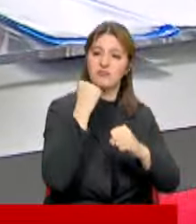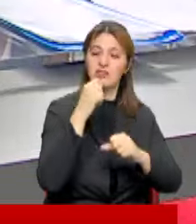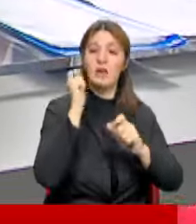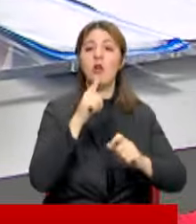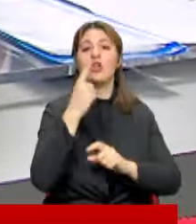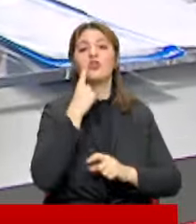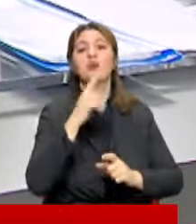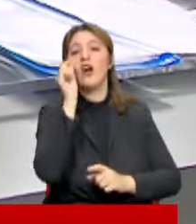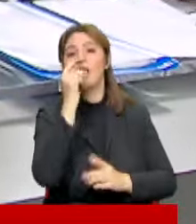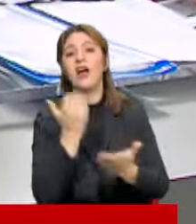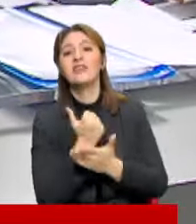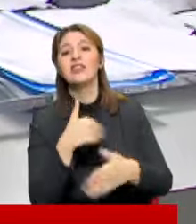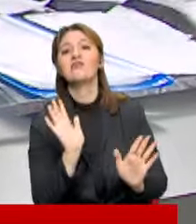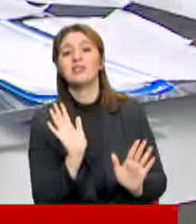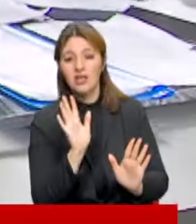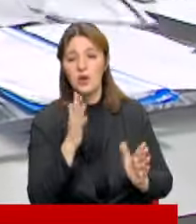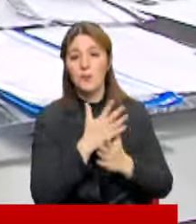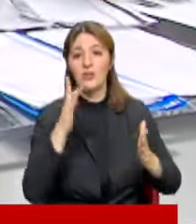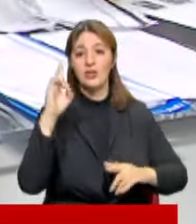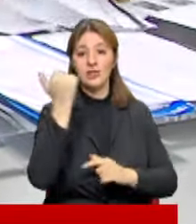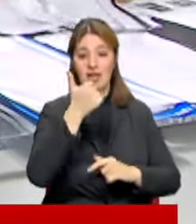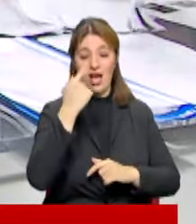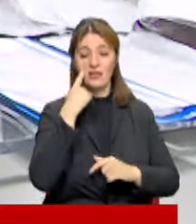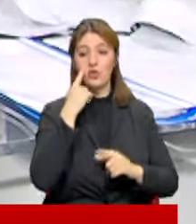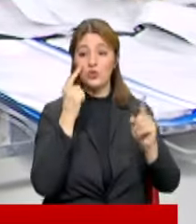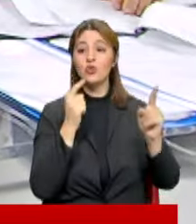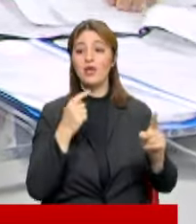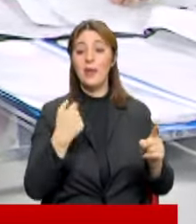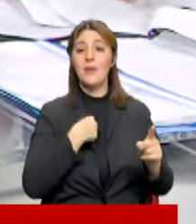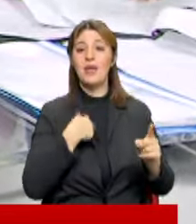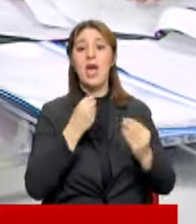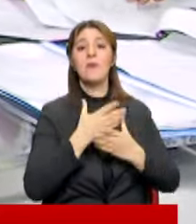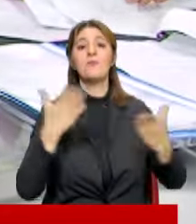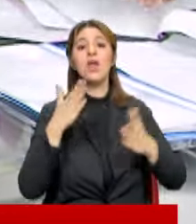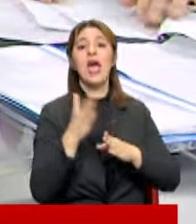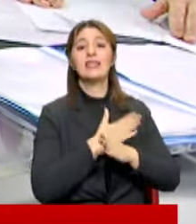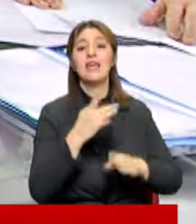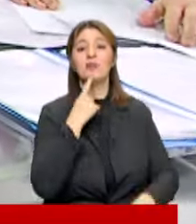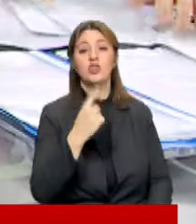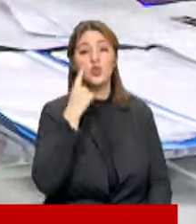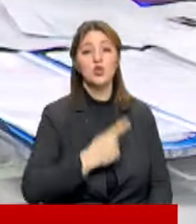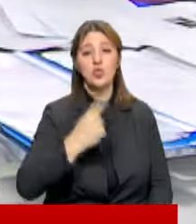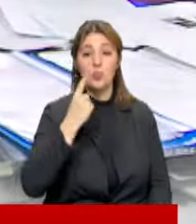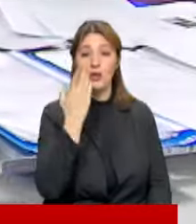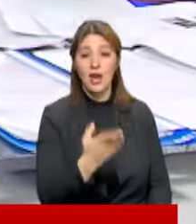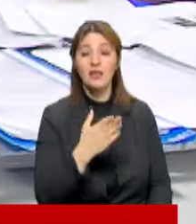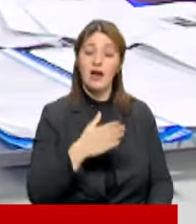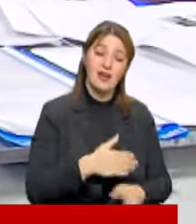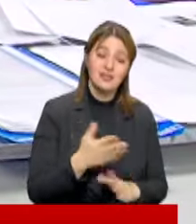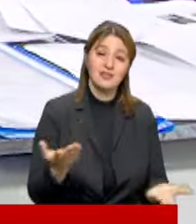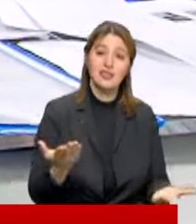öyle Cumhuriyet kolay kazanılmadı ulu önder Mustafa Kemal Atatürk'ün de benim en büyük eserim dediği Cumhuriyet